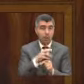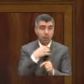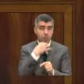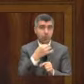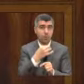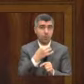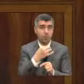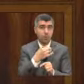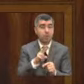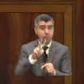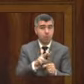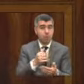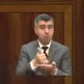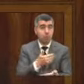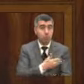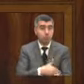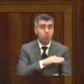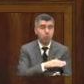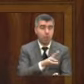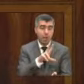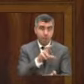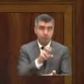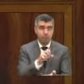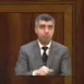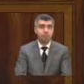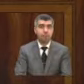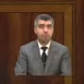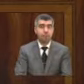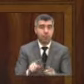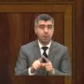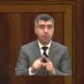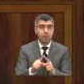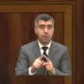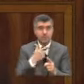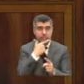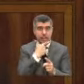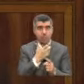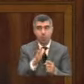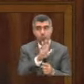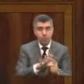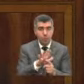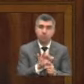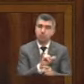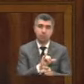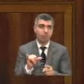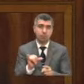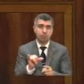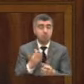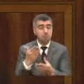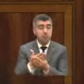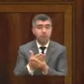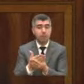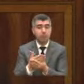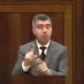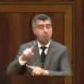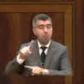واش كتهضروا مع المسؤولين اللي كتعرفوا؟ واش حنا كنتمازحوا في هذه المسائل هذه الملفات هذو؟ هادو ملفات ديال المغاربه، ممنوع